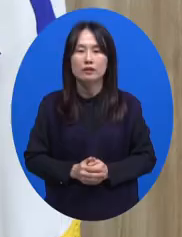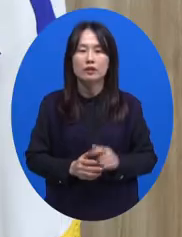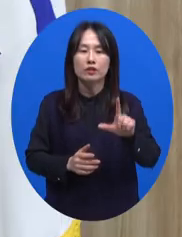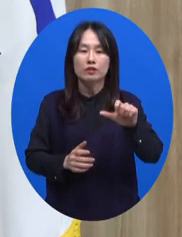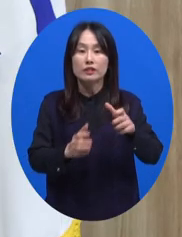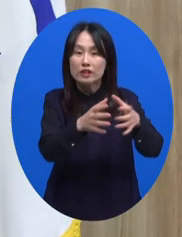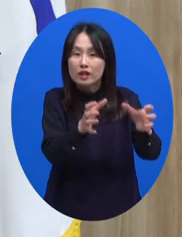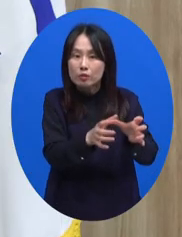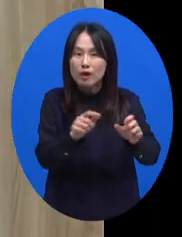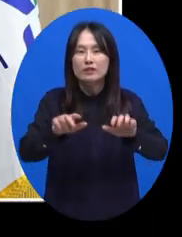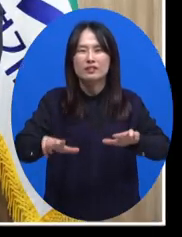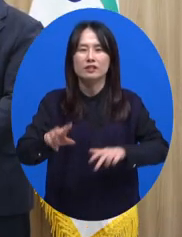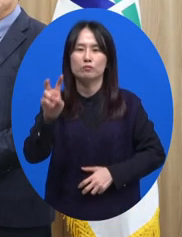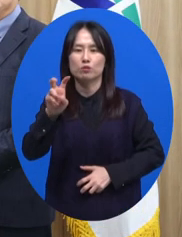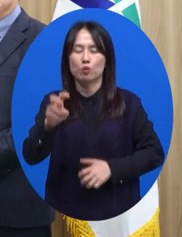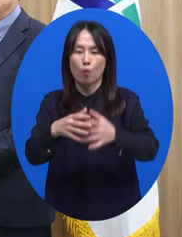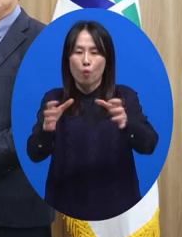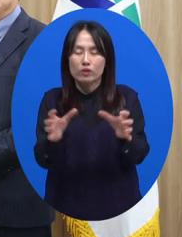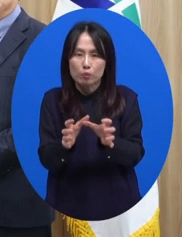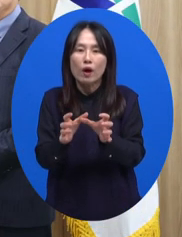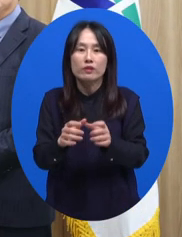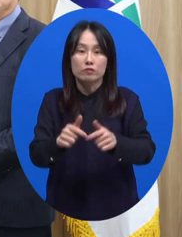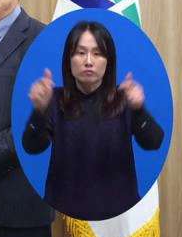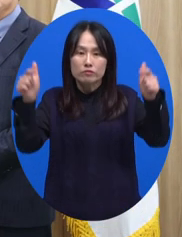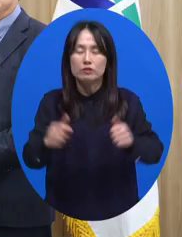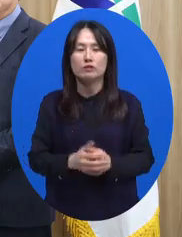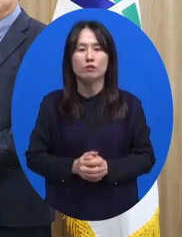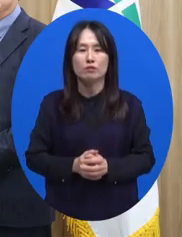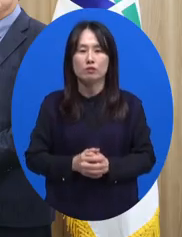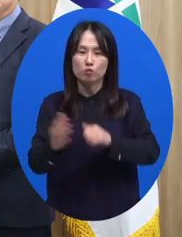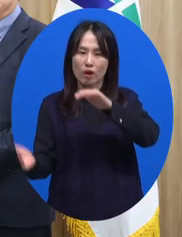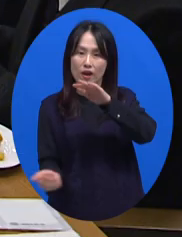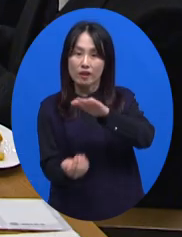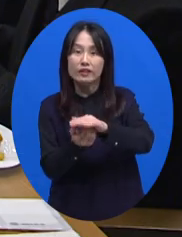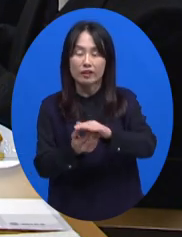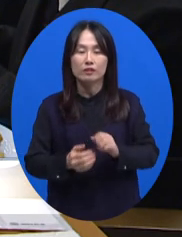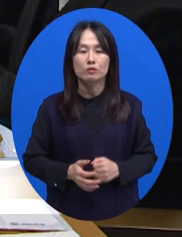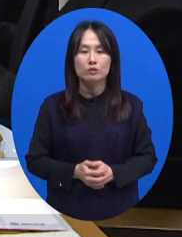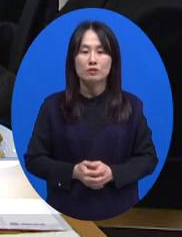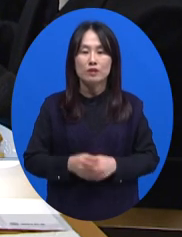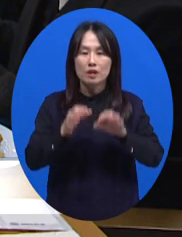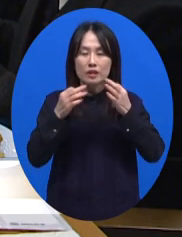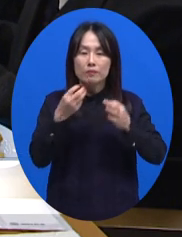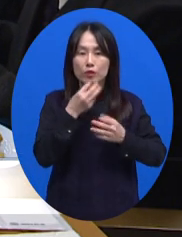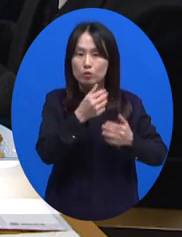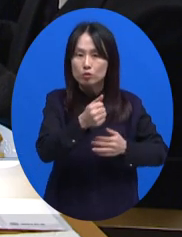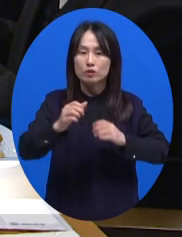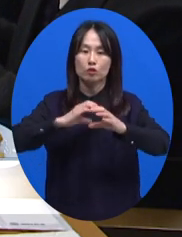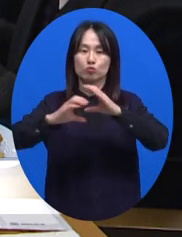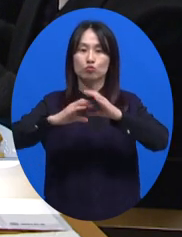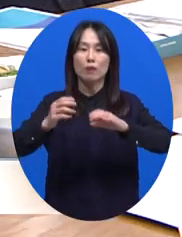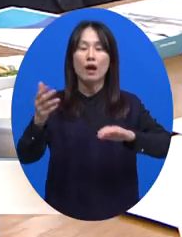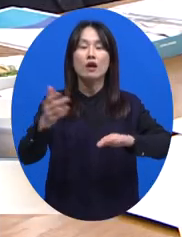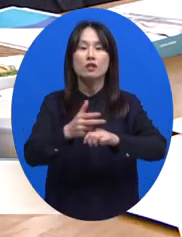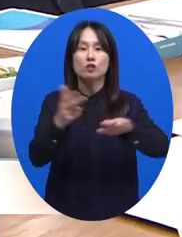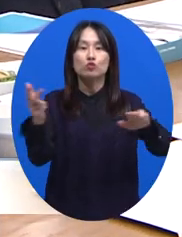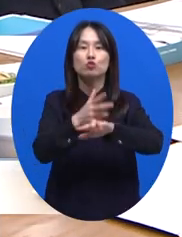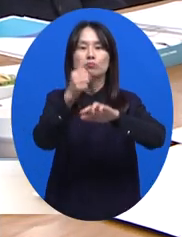기존 15개 기관에서 총 20곳이 됐는데 지자체 중 최대 규모. 김 지사의 소통은 주말까지